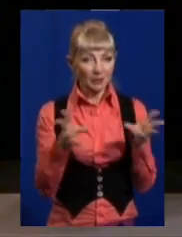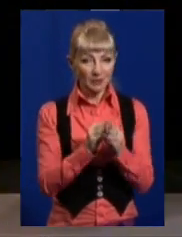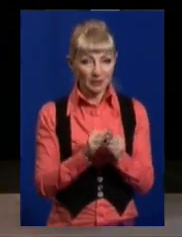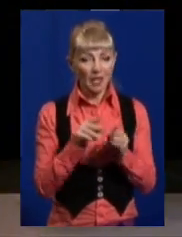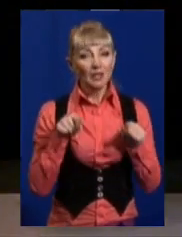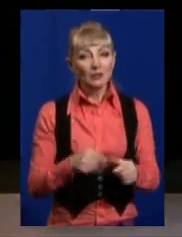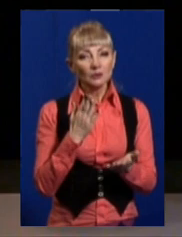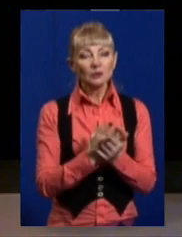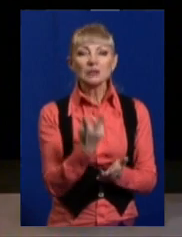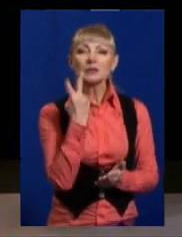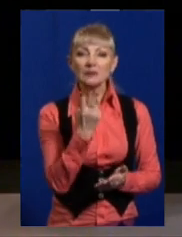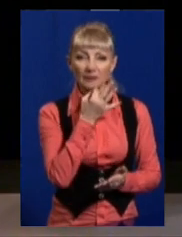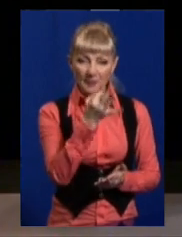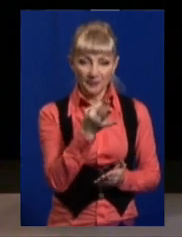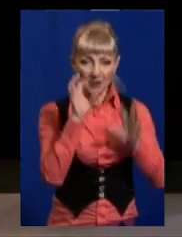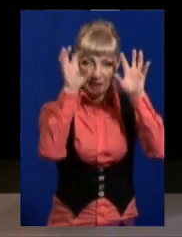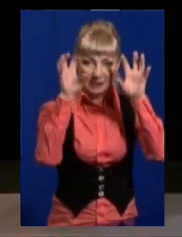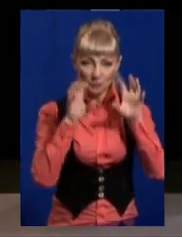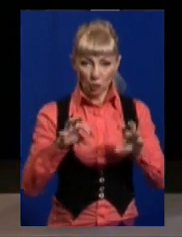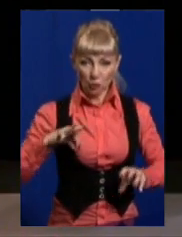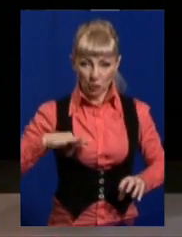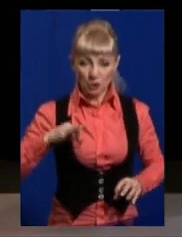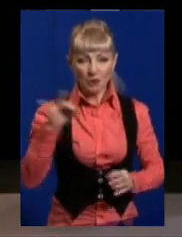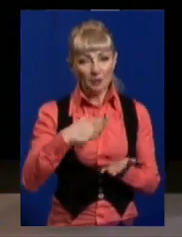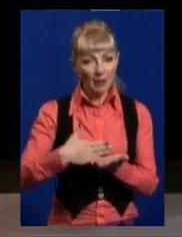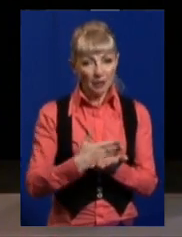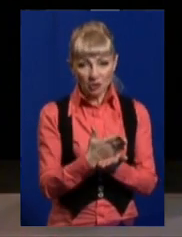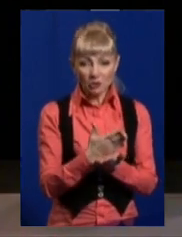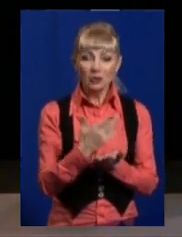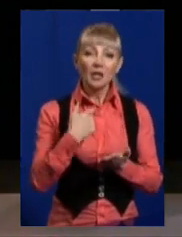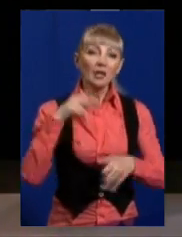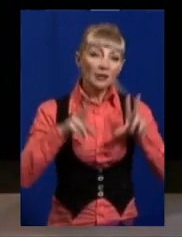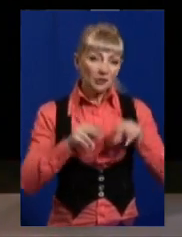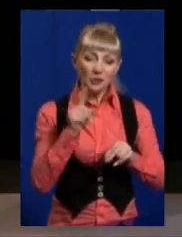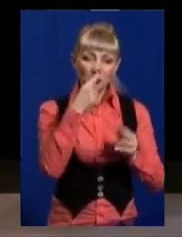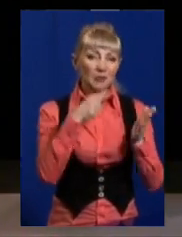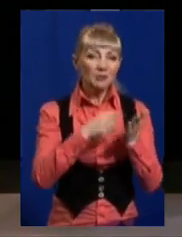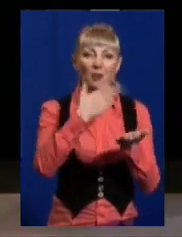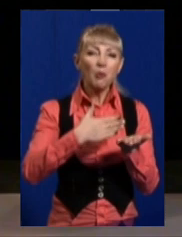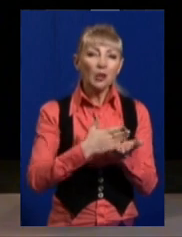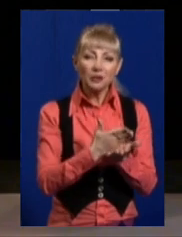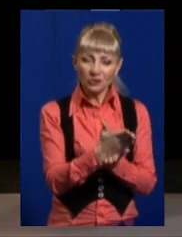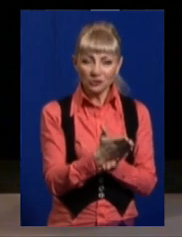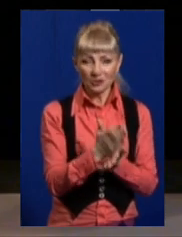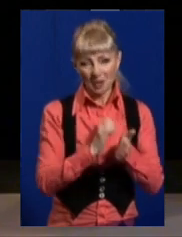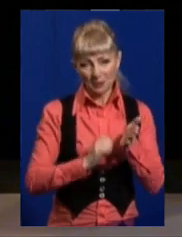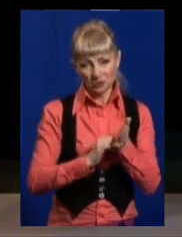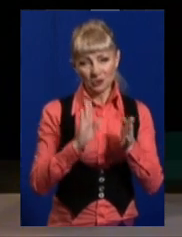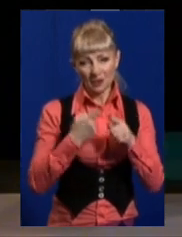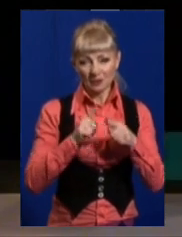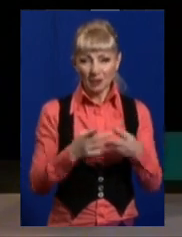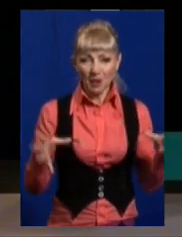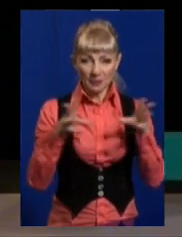виміри – конституційно-правовий та політичний. І я вважаю, що саме політичний мотив у цьому об'єднанні